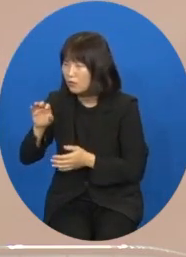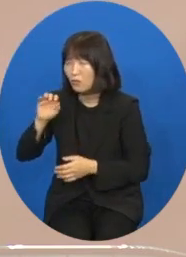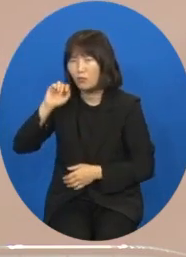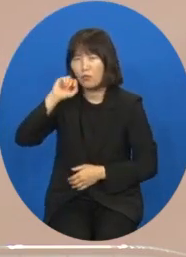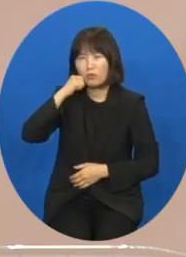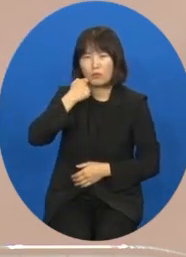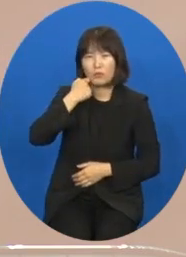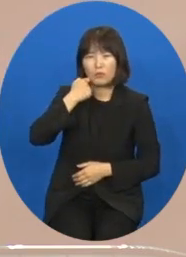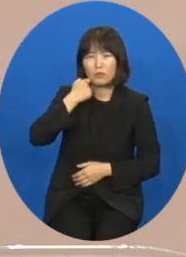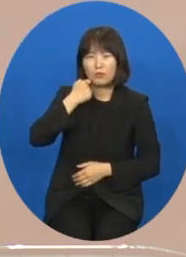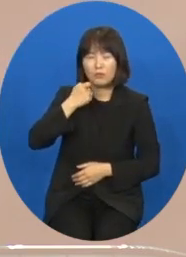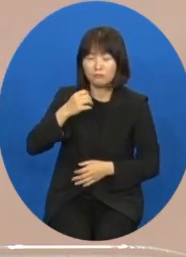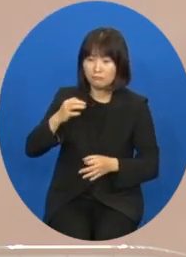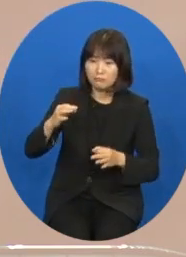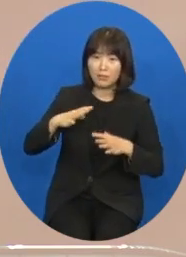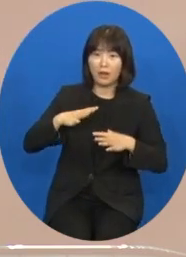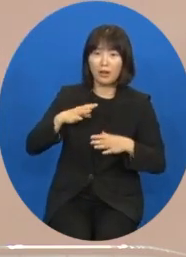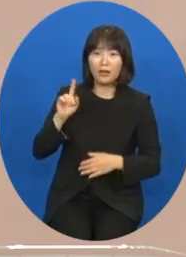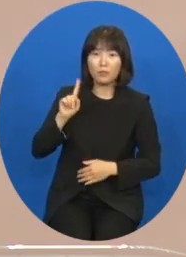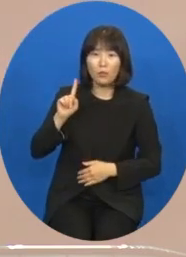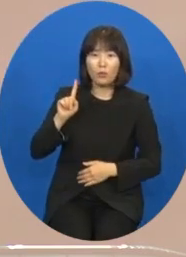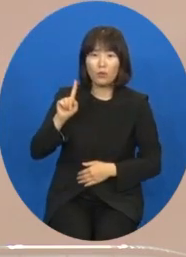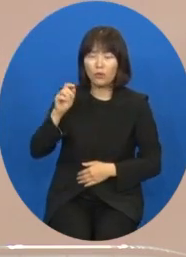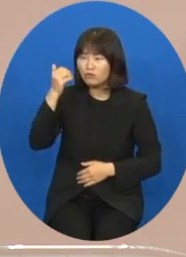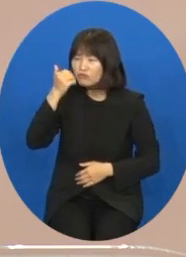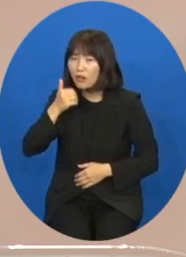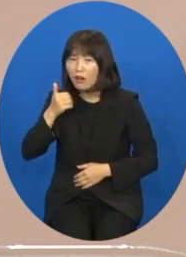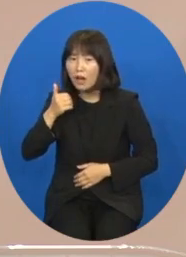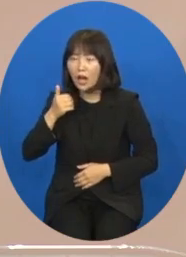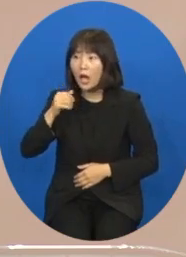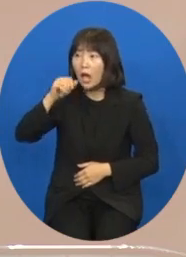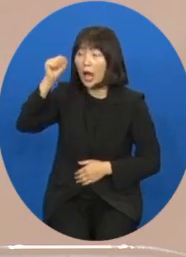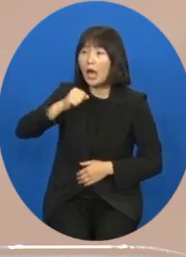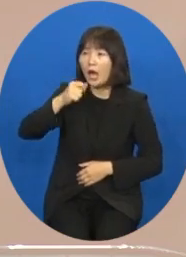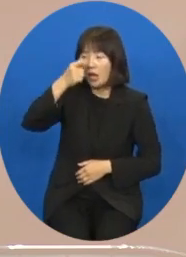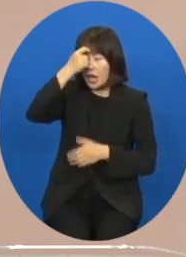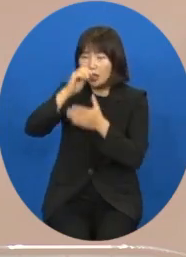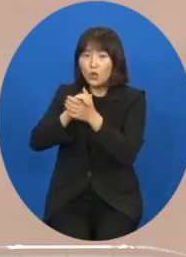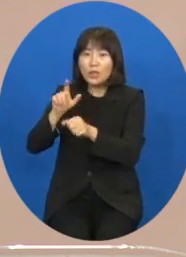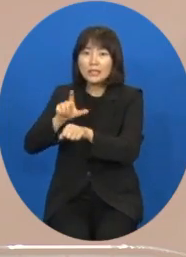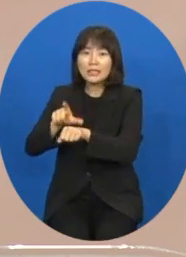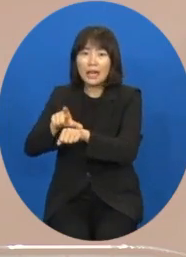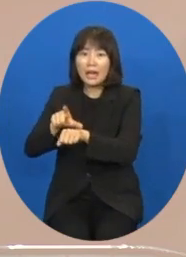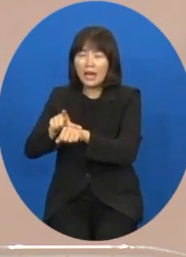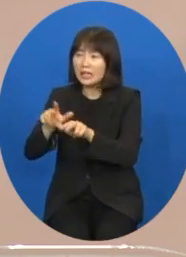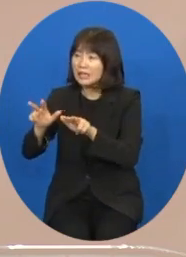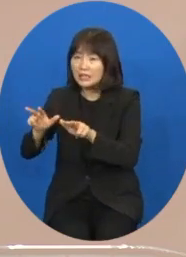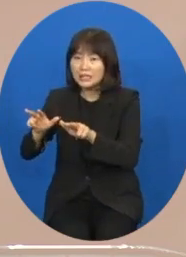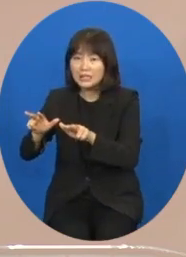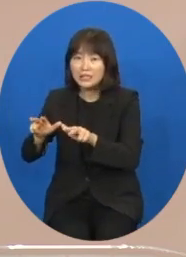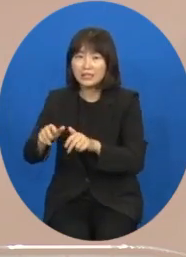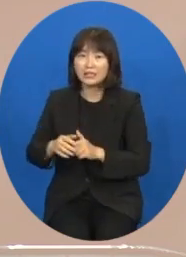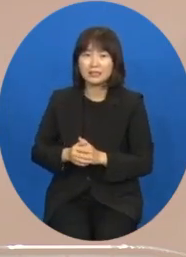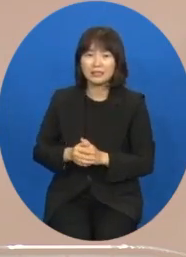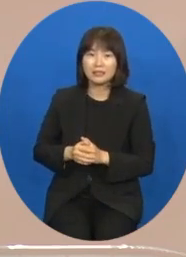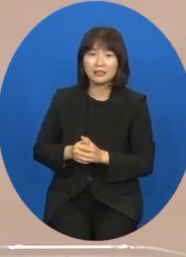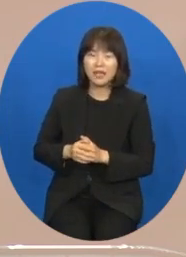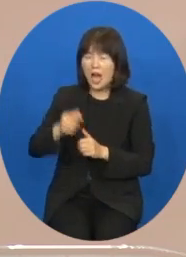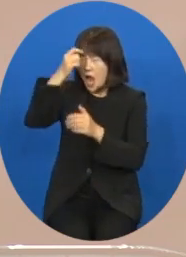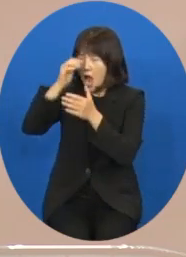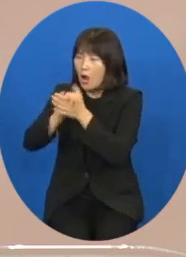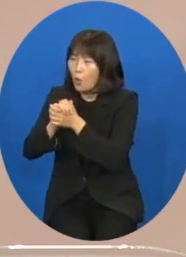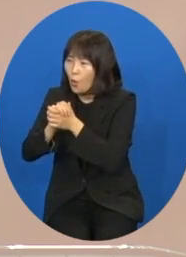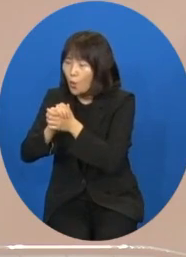그런데 깜짝 놀랐어요. 한 분이 새벽기도 시간이에요. 지금 새벽기도 시간